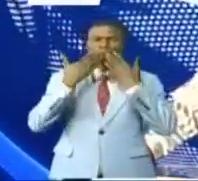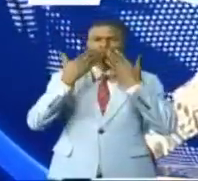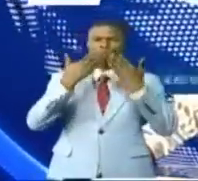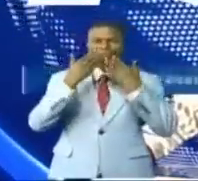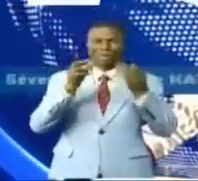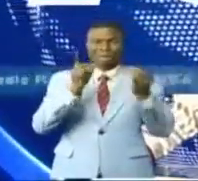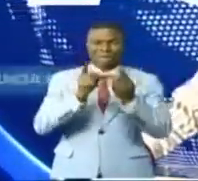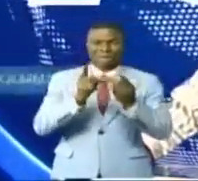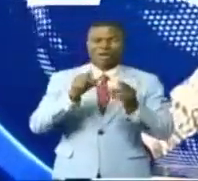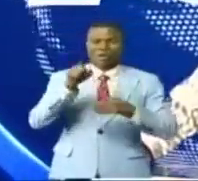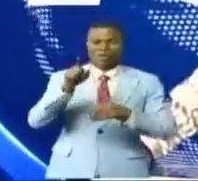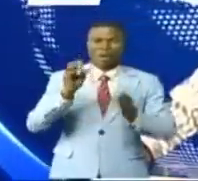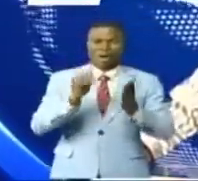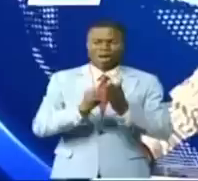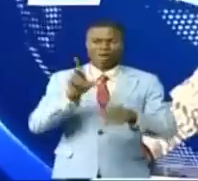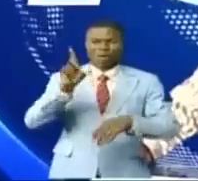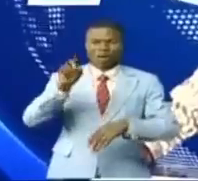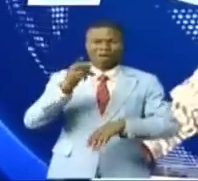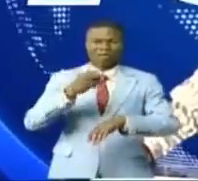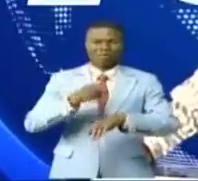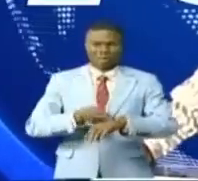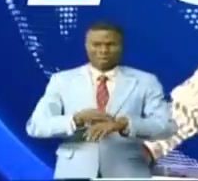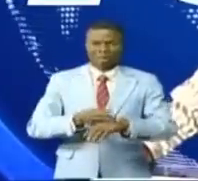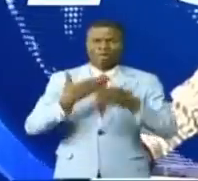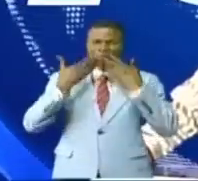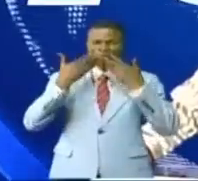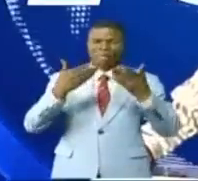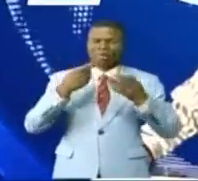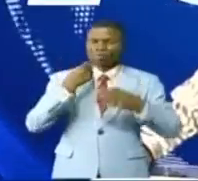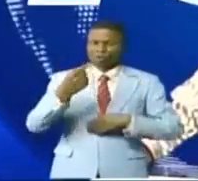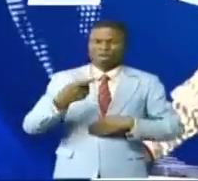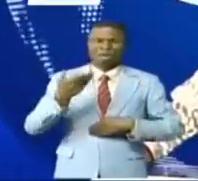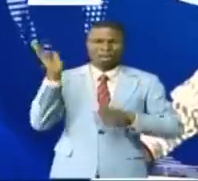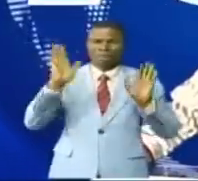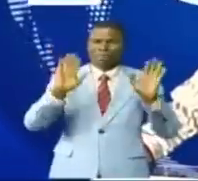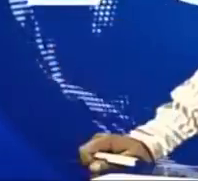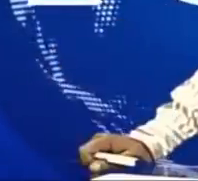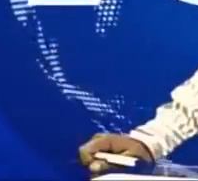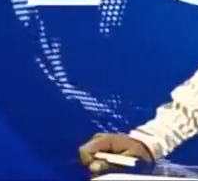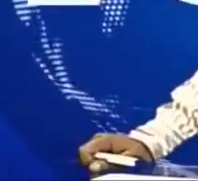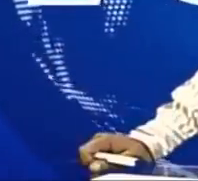Kayembe sous l'écriture de Keren Kankolongo. Au revoir.